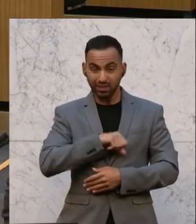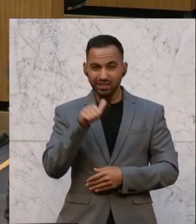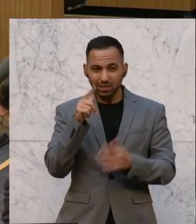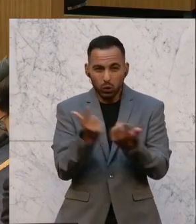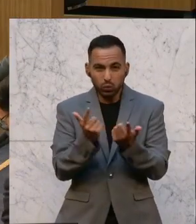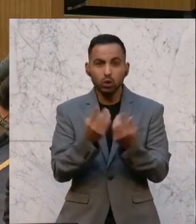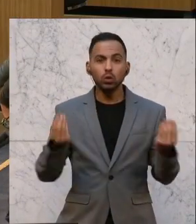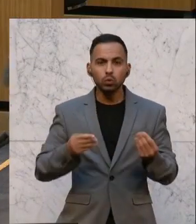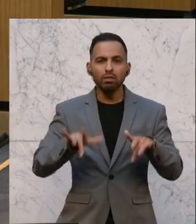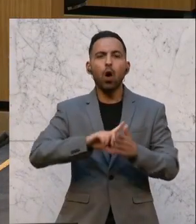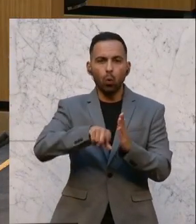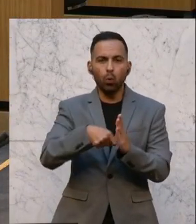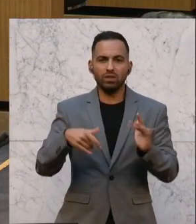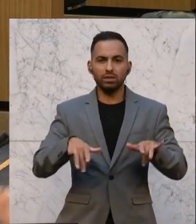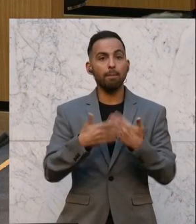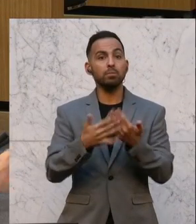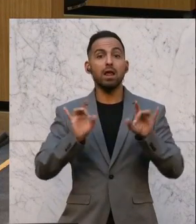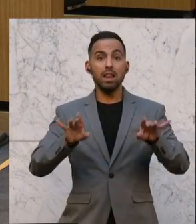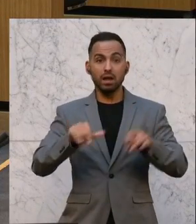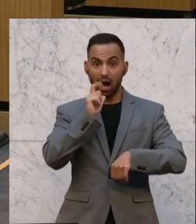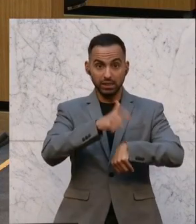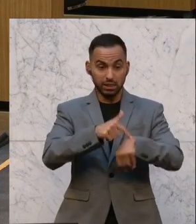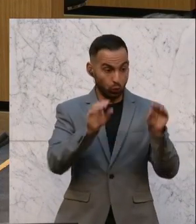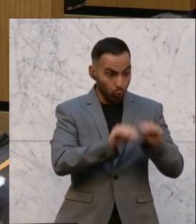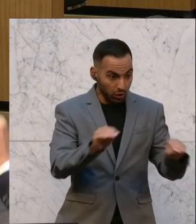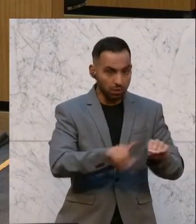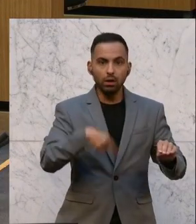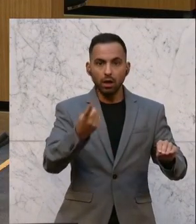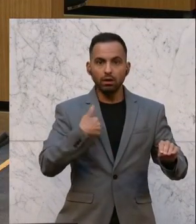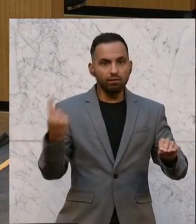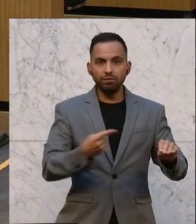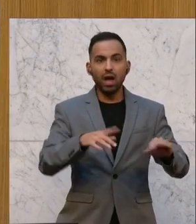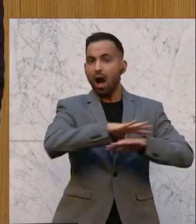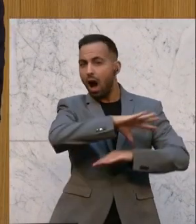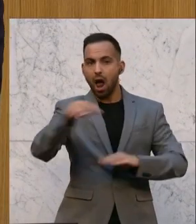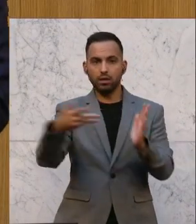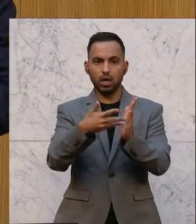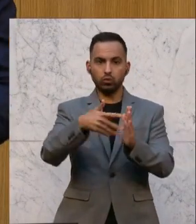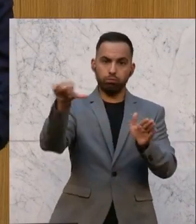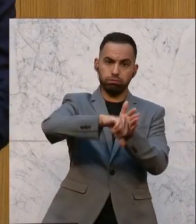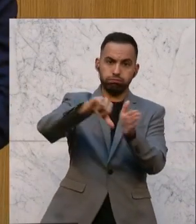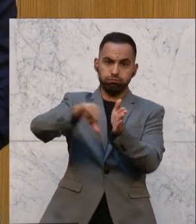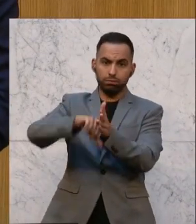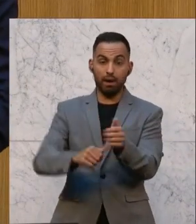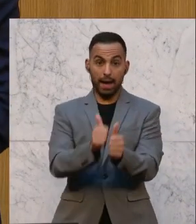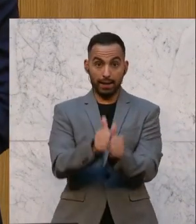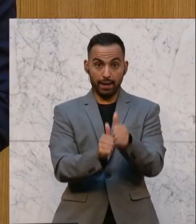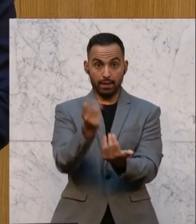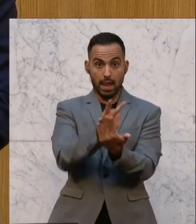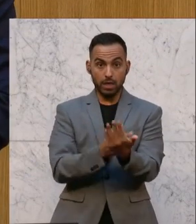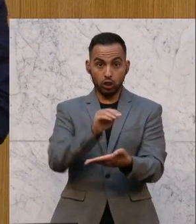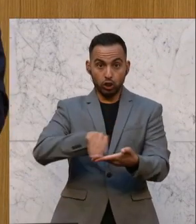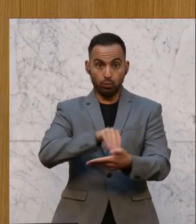lustig, weil das hat Konsequenzen. Wenn Lehrer keine Zeit zum Unterrichten haben, dann stürzen wir ab bei allen Testungen. Und das sehen wir. Rechnen, lesen,